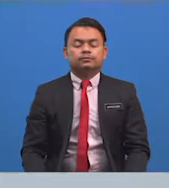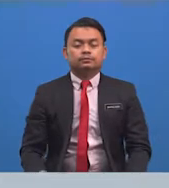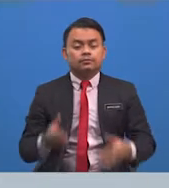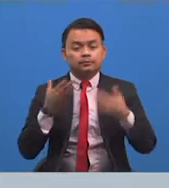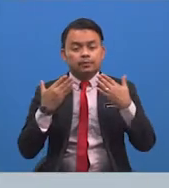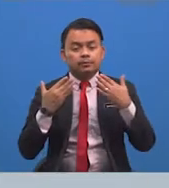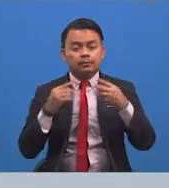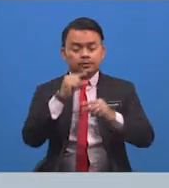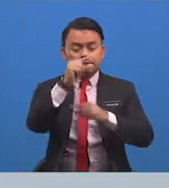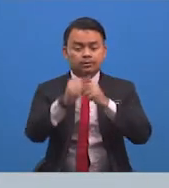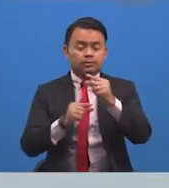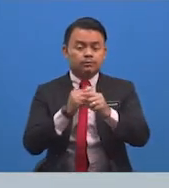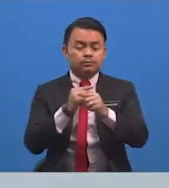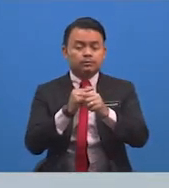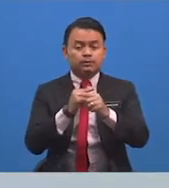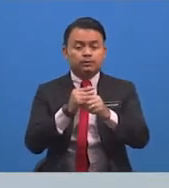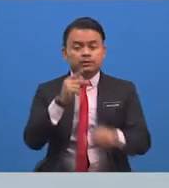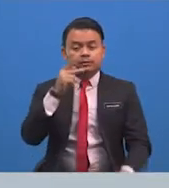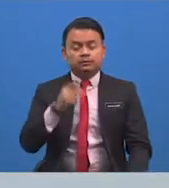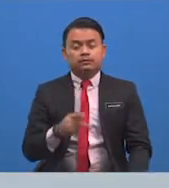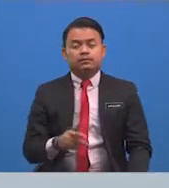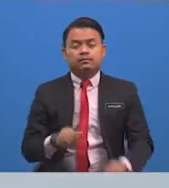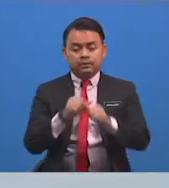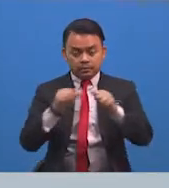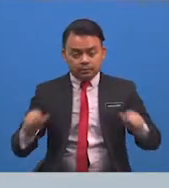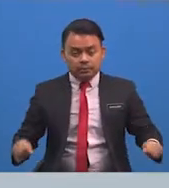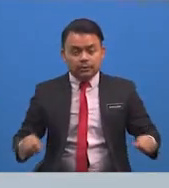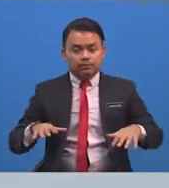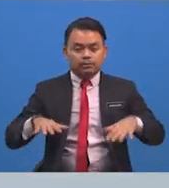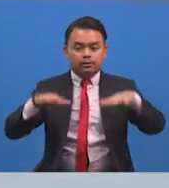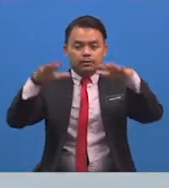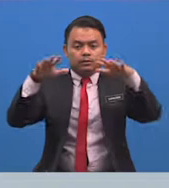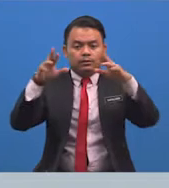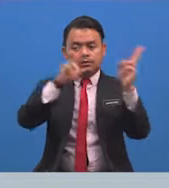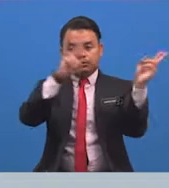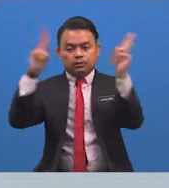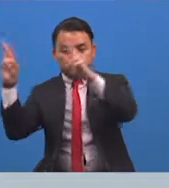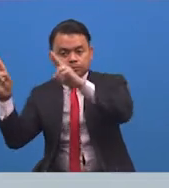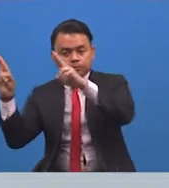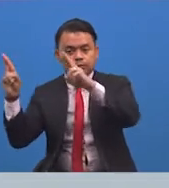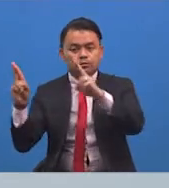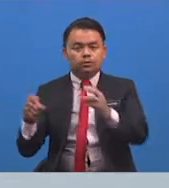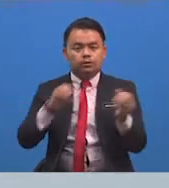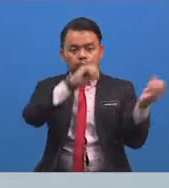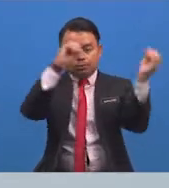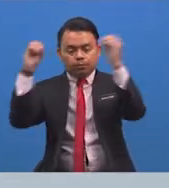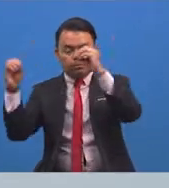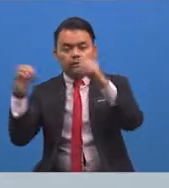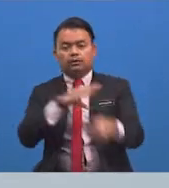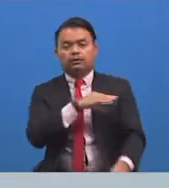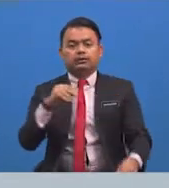Pemanasan global boleh mengakibatkan banjir, ribut, ombak besar dan juga taufan.